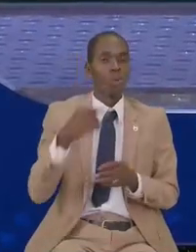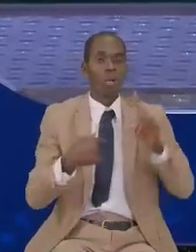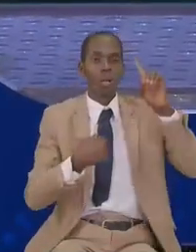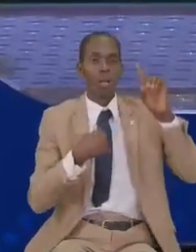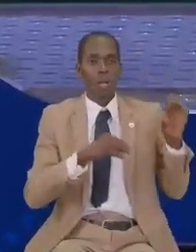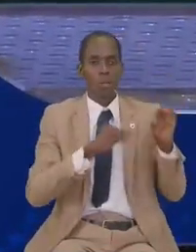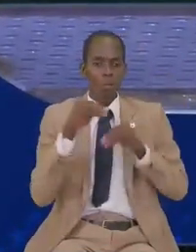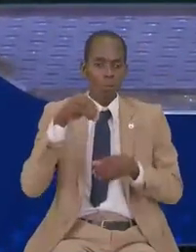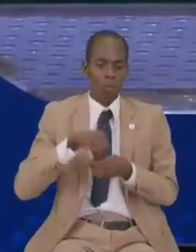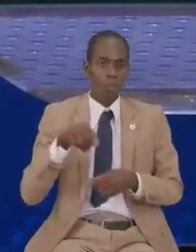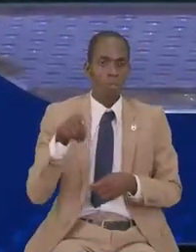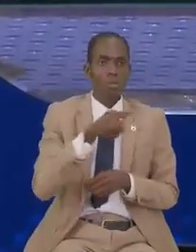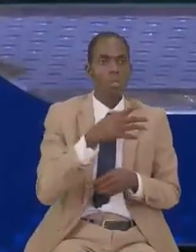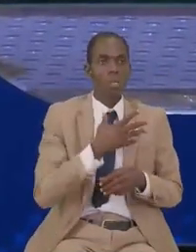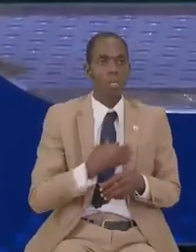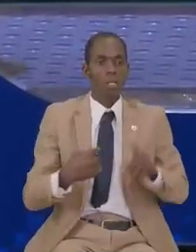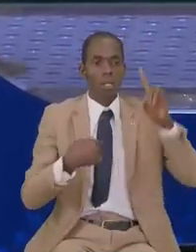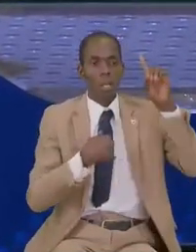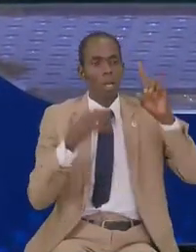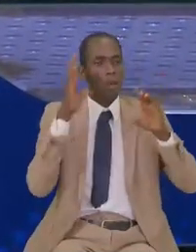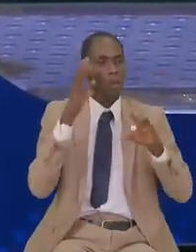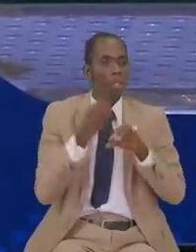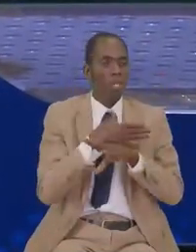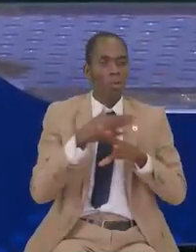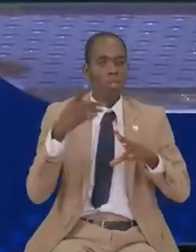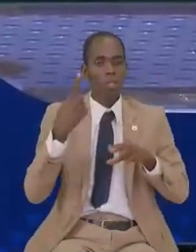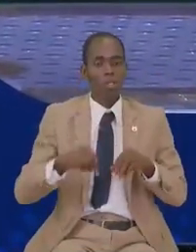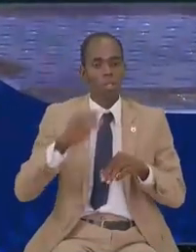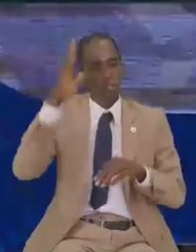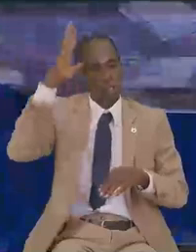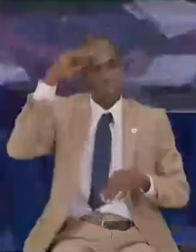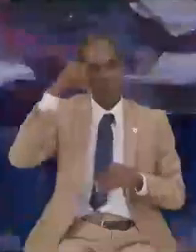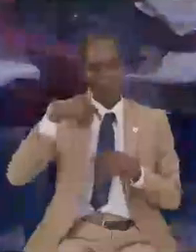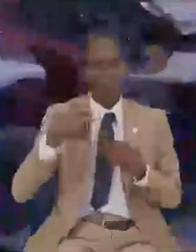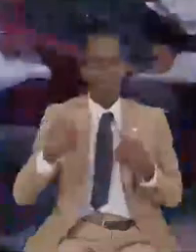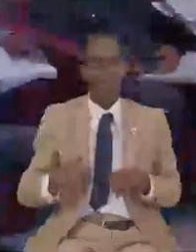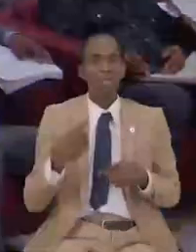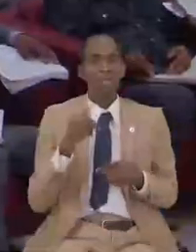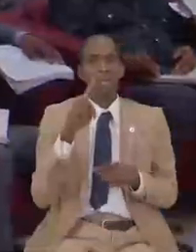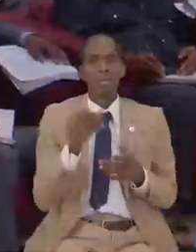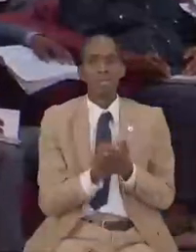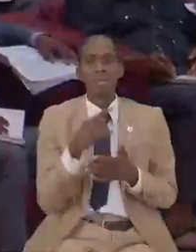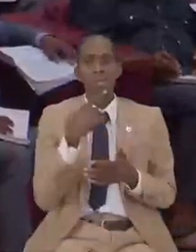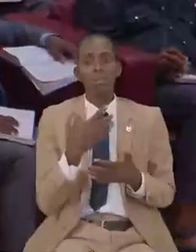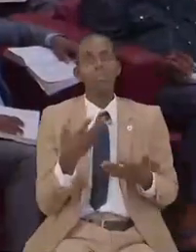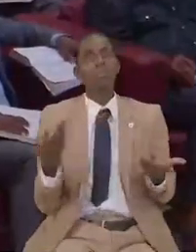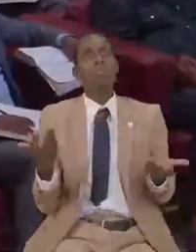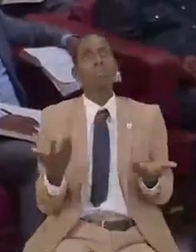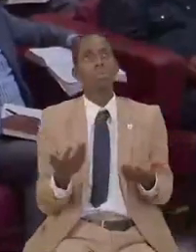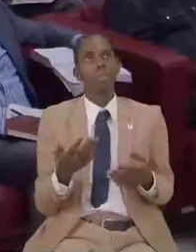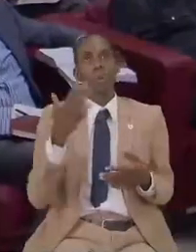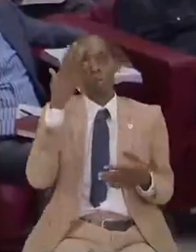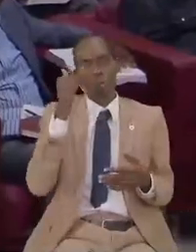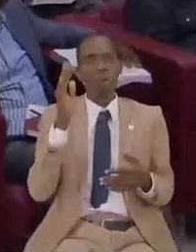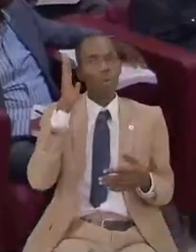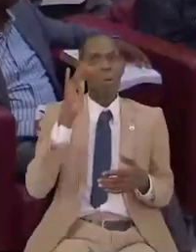J'ôterai de votre corps le cœur de pierre. Celui-là qui dit que pourquoi chaque fois